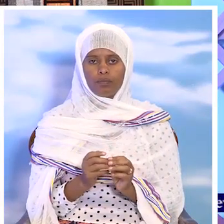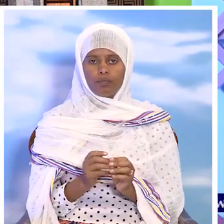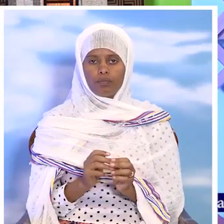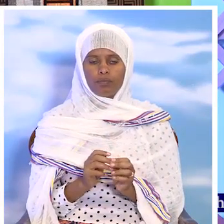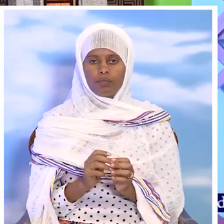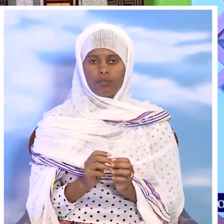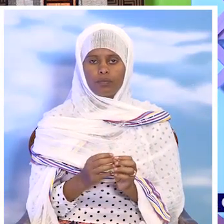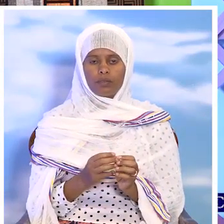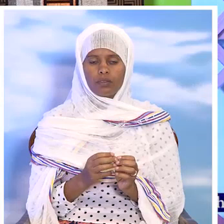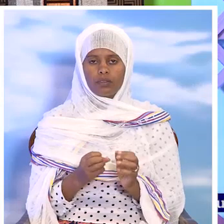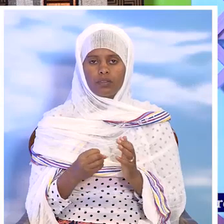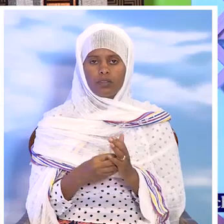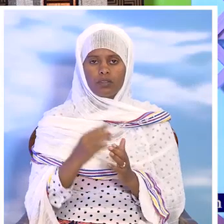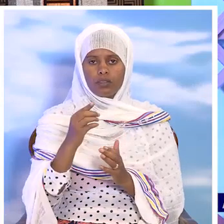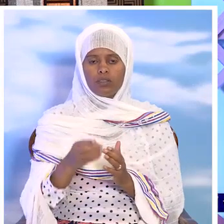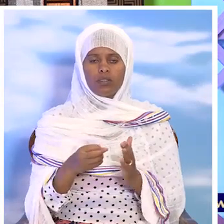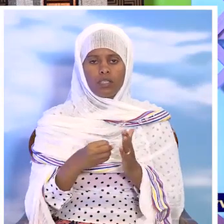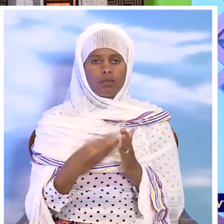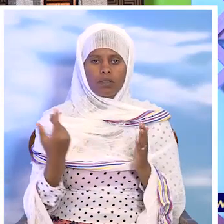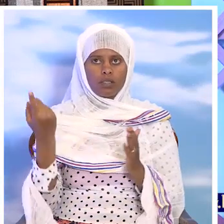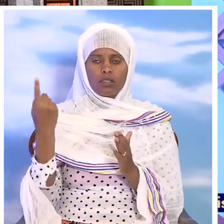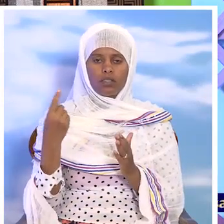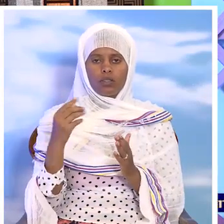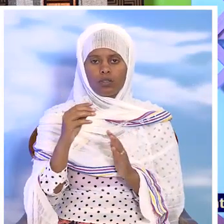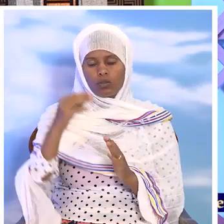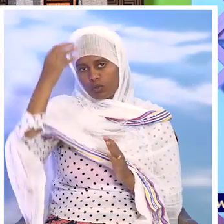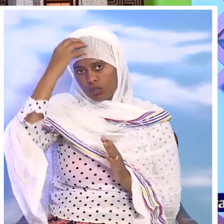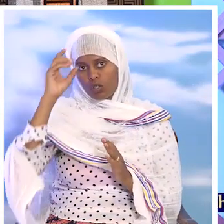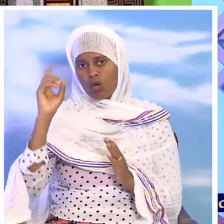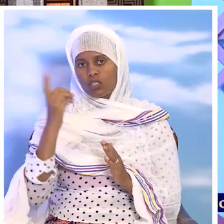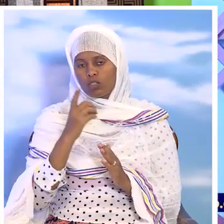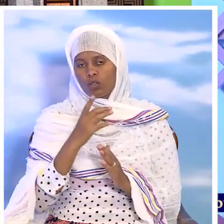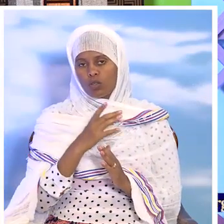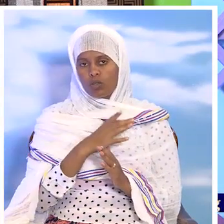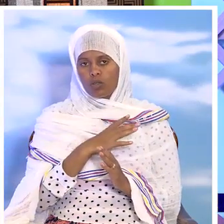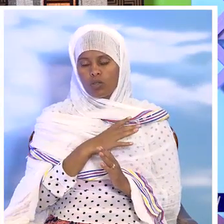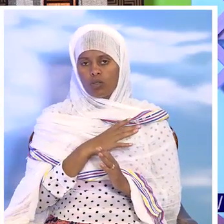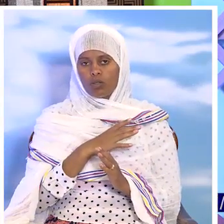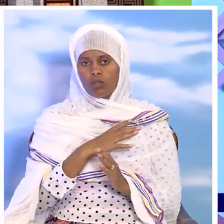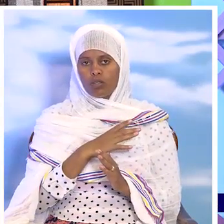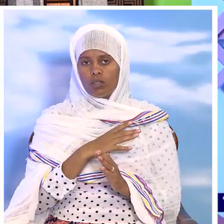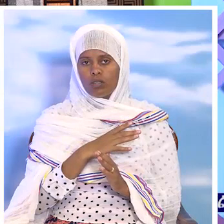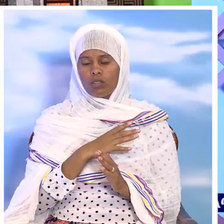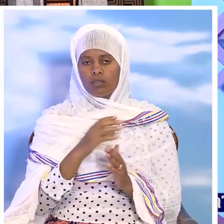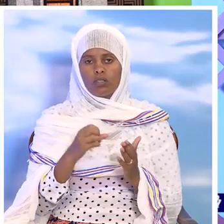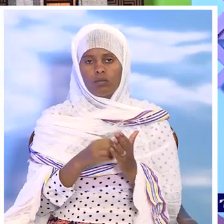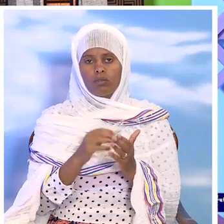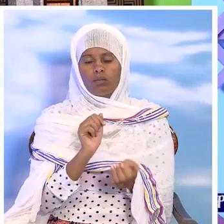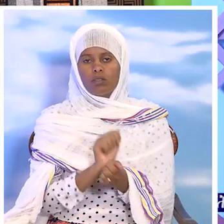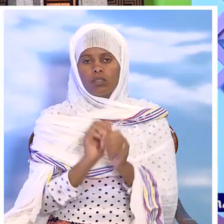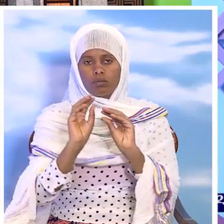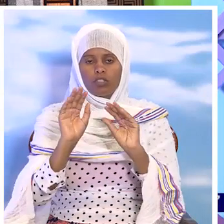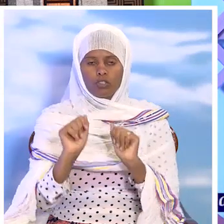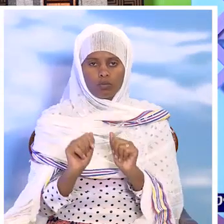ስለዚ እዚ ስለምንታይ ክርስቶስ ዮሃንስ ከሎ ክርስቶስ ዘይመሃረ? ስለምንታይ ምስ ተኣሰረ ክስብኽ ጀሚሩ? ስለምንታይ